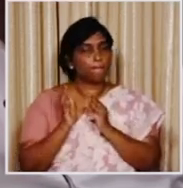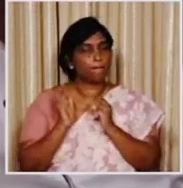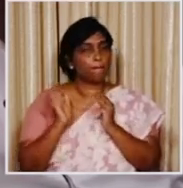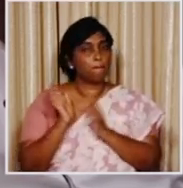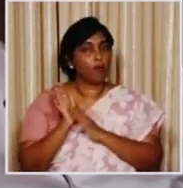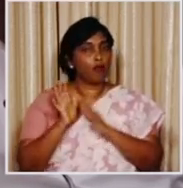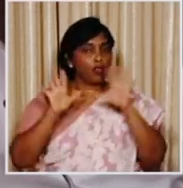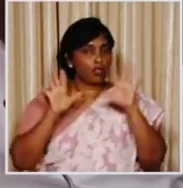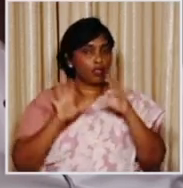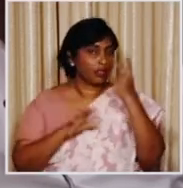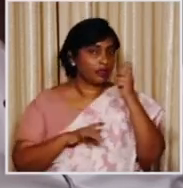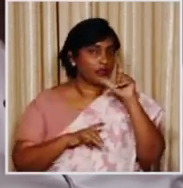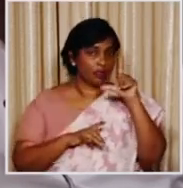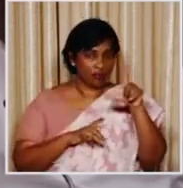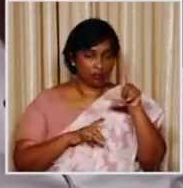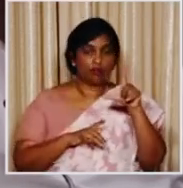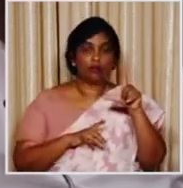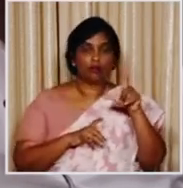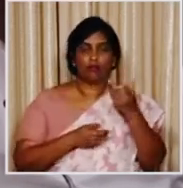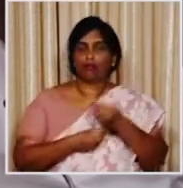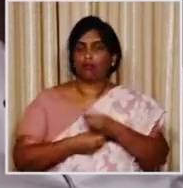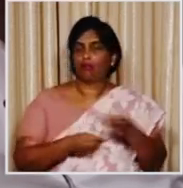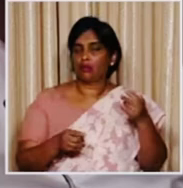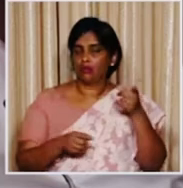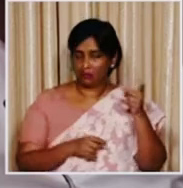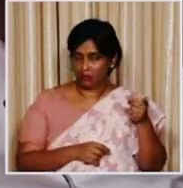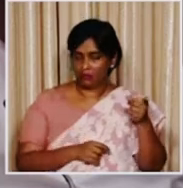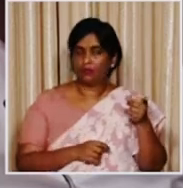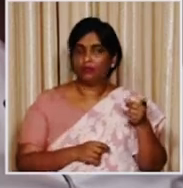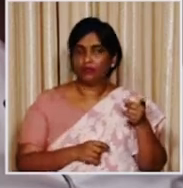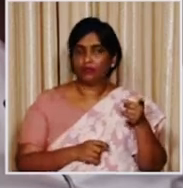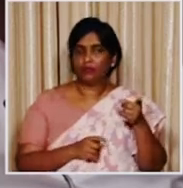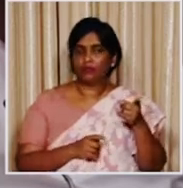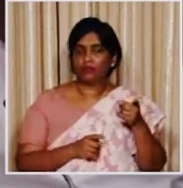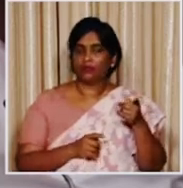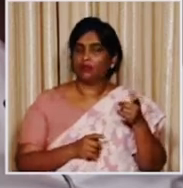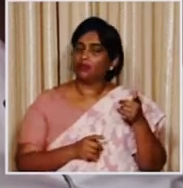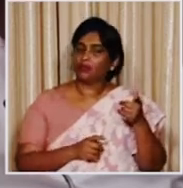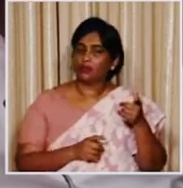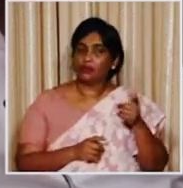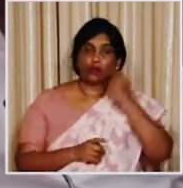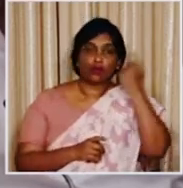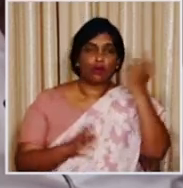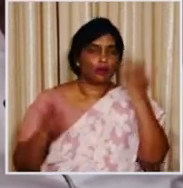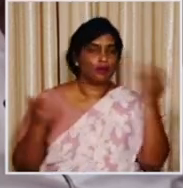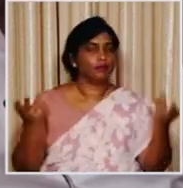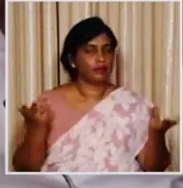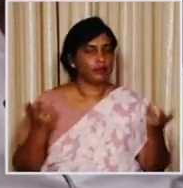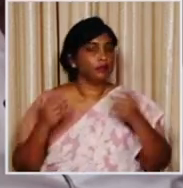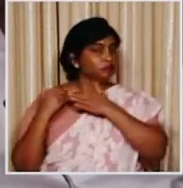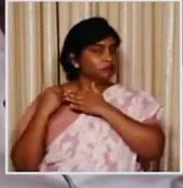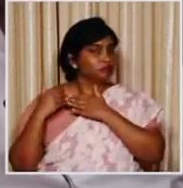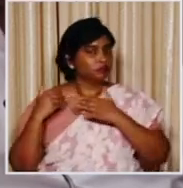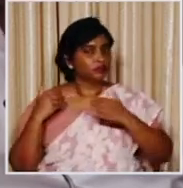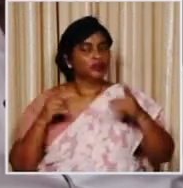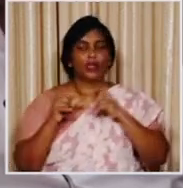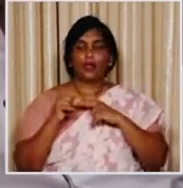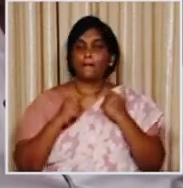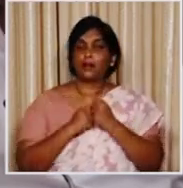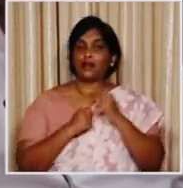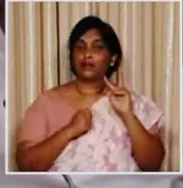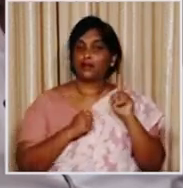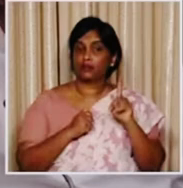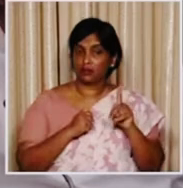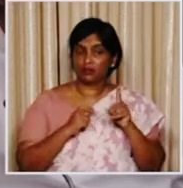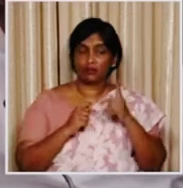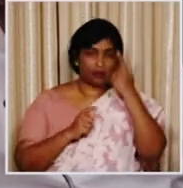මාර්තු 10 වෙනිදා 2007 තමයි එයා අතුරුදහන් වුණේ, යට ගියේ, මිනිහා හොයාගන්න බැරි වුණේ. එදා ඉඳලා අප්‍රේල් 21 වෙනිදා